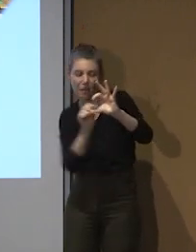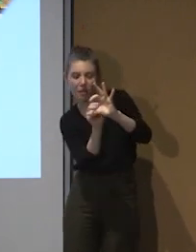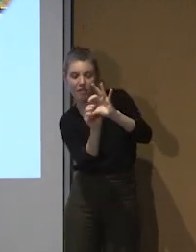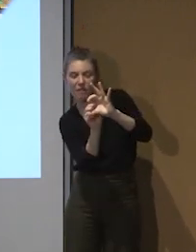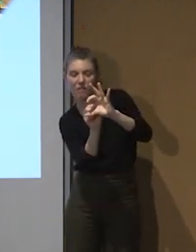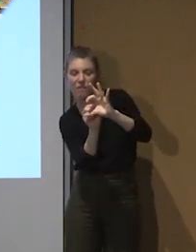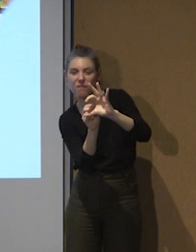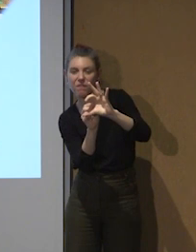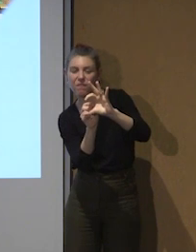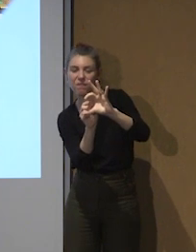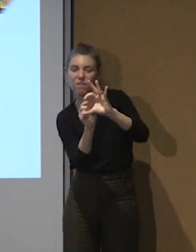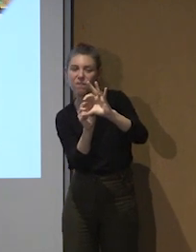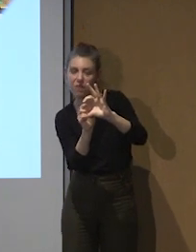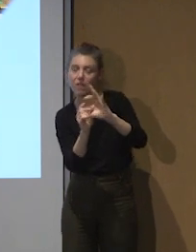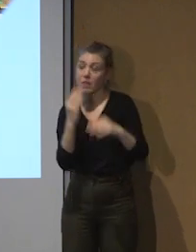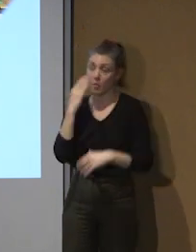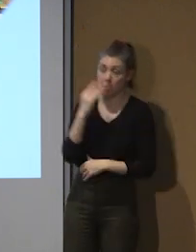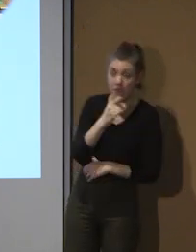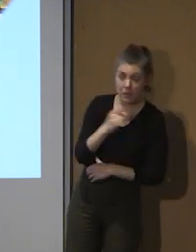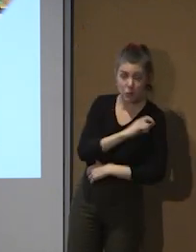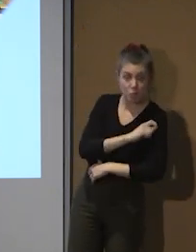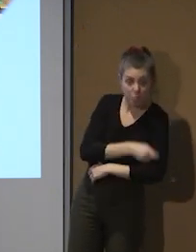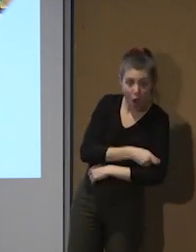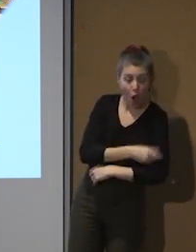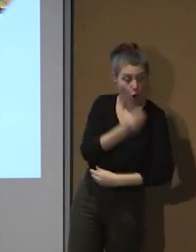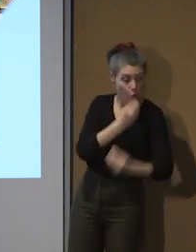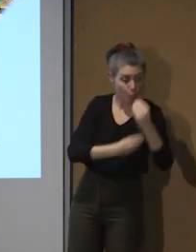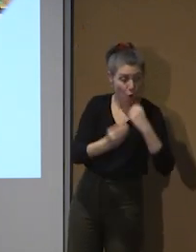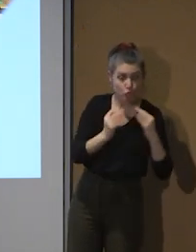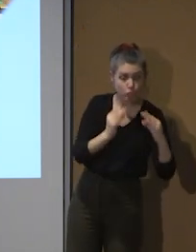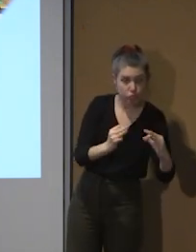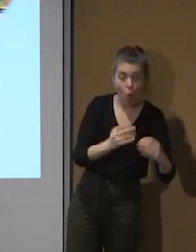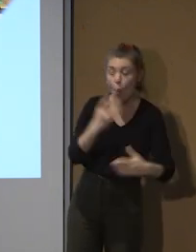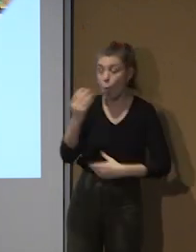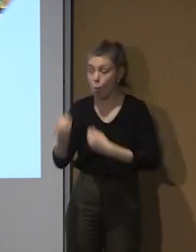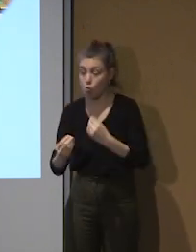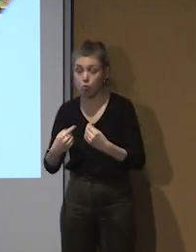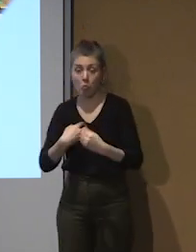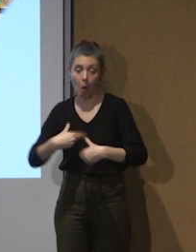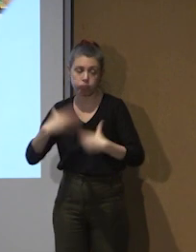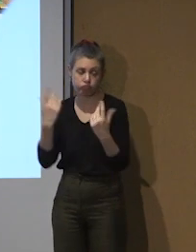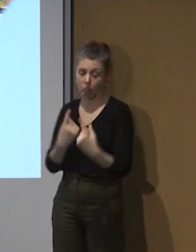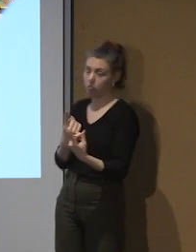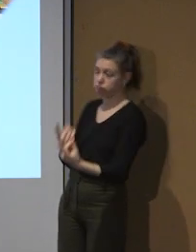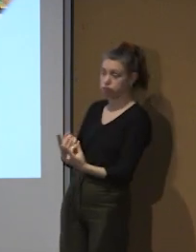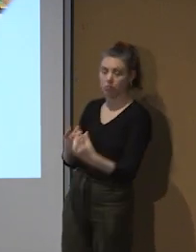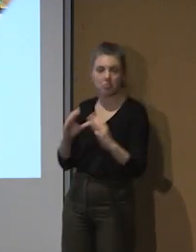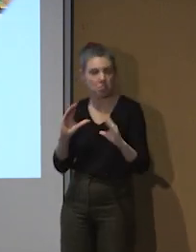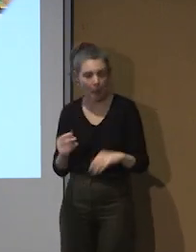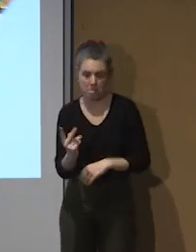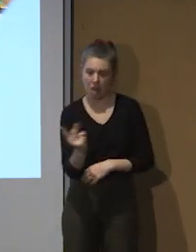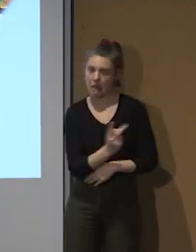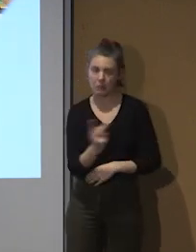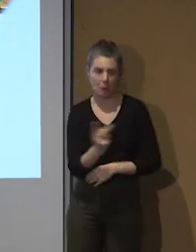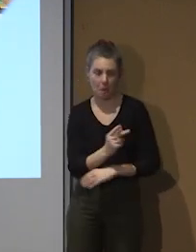l'on soit justement assez sportif, avec une alimentation plutôt saine, ou que l'on soit totalement sédentaire, avec une alimentation à